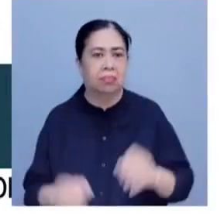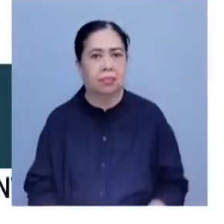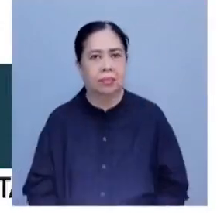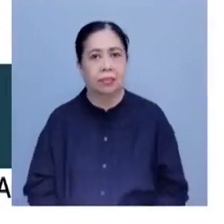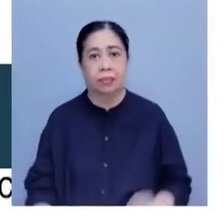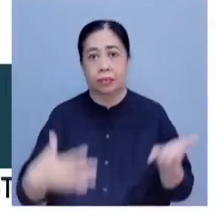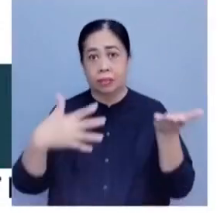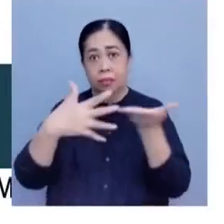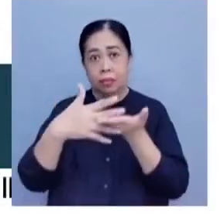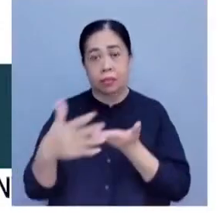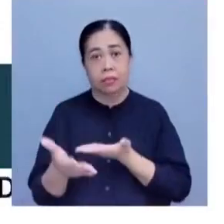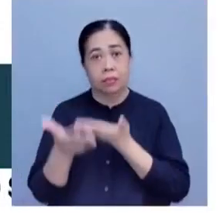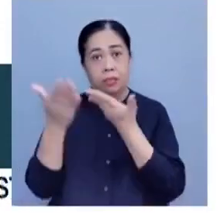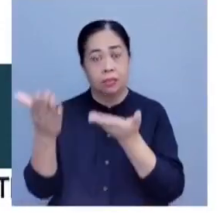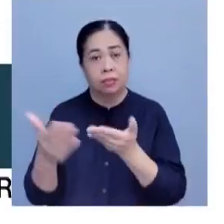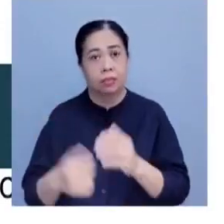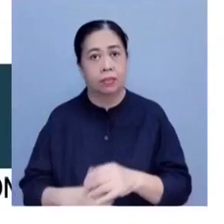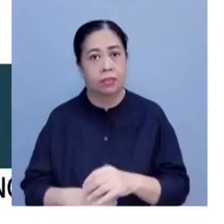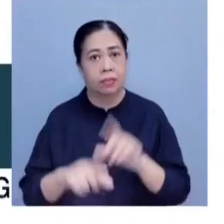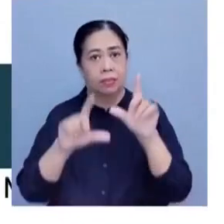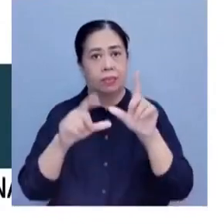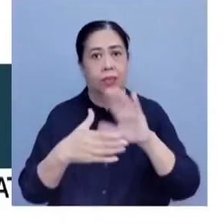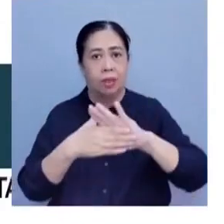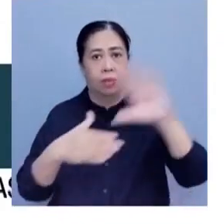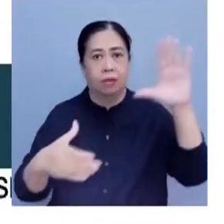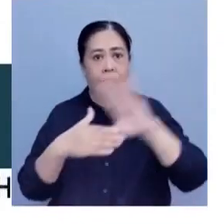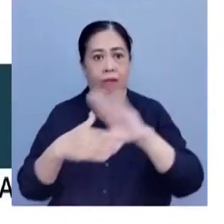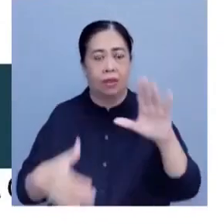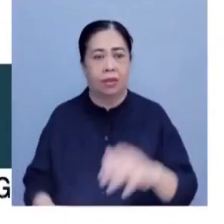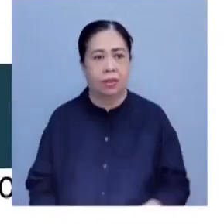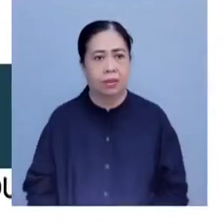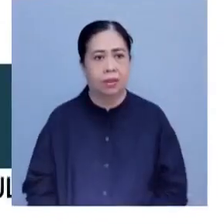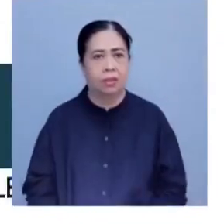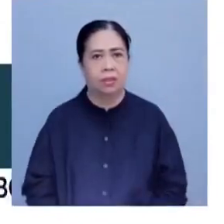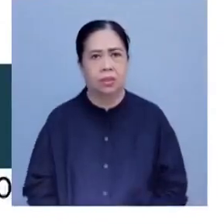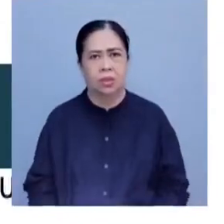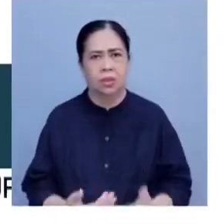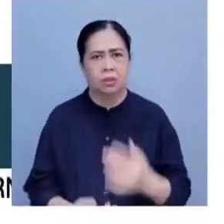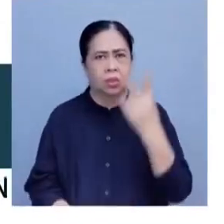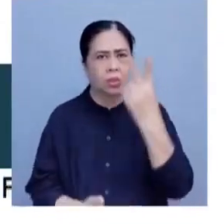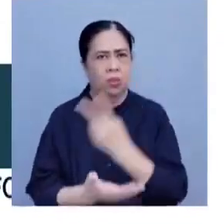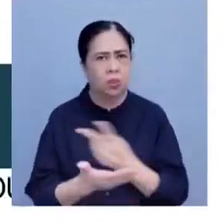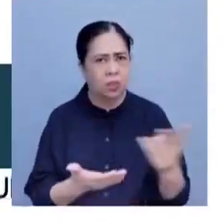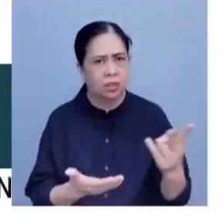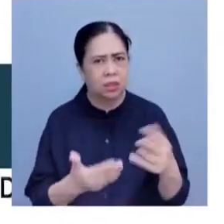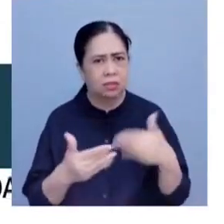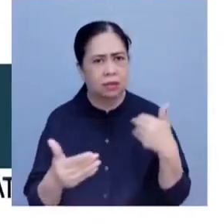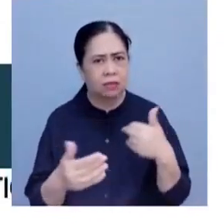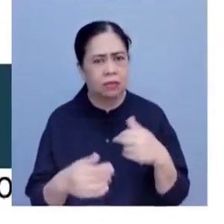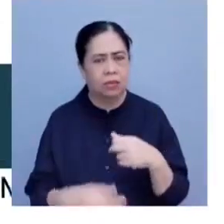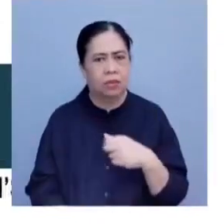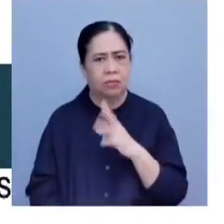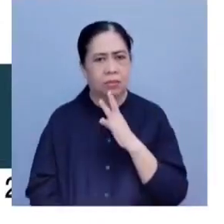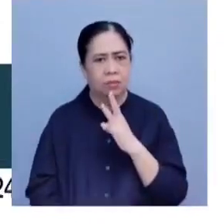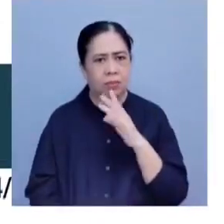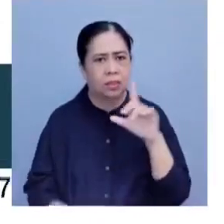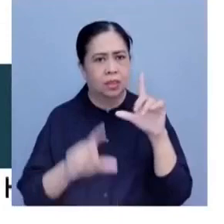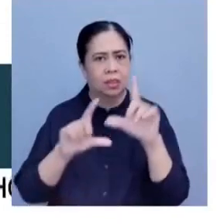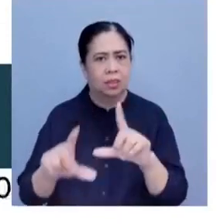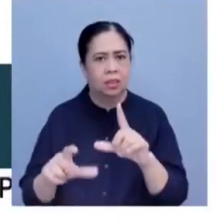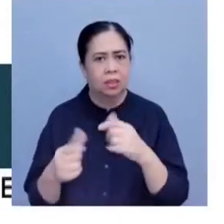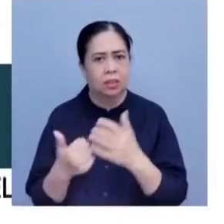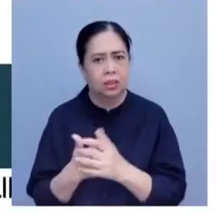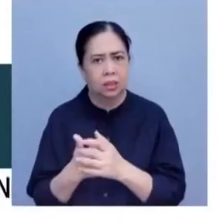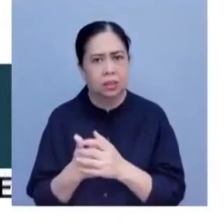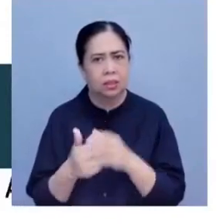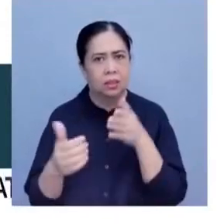pagpa-file sa mga yung mga vloggers, ano. Inabot sila ng 2 linggo bago magsalita tungkol dun sa